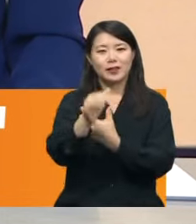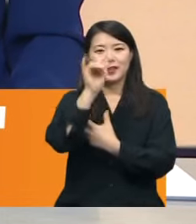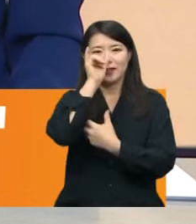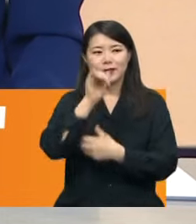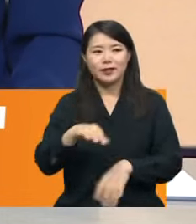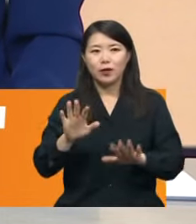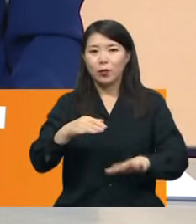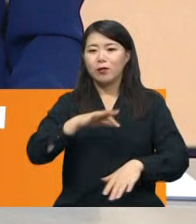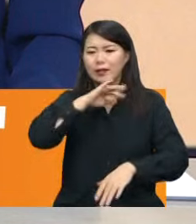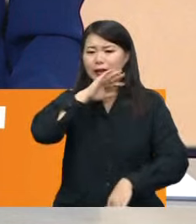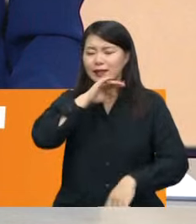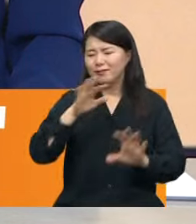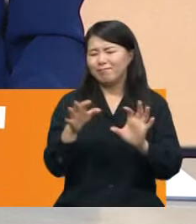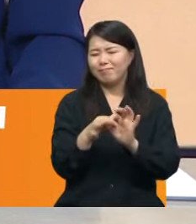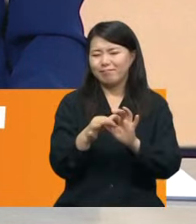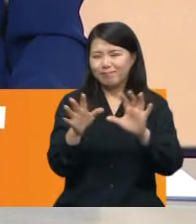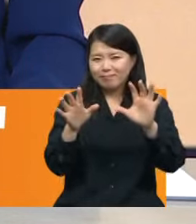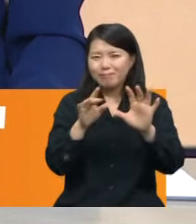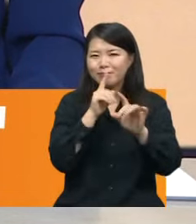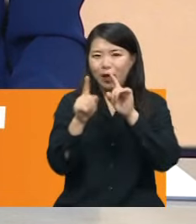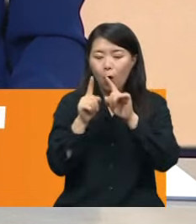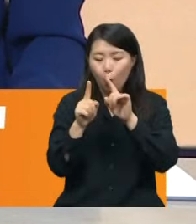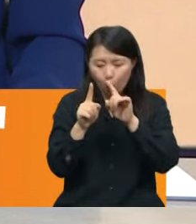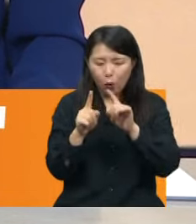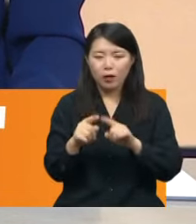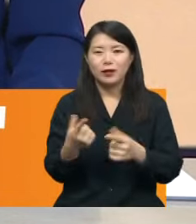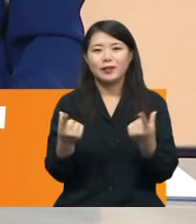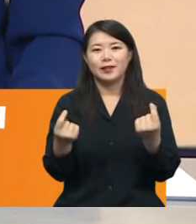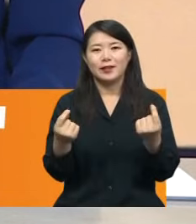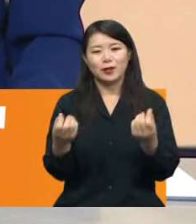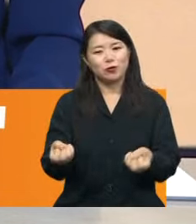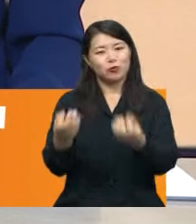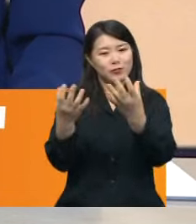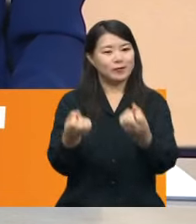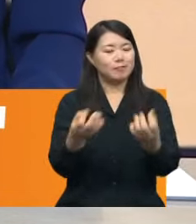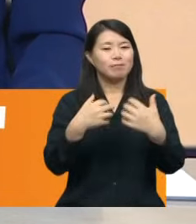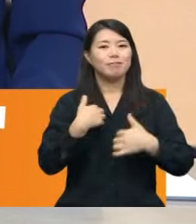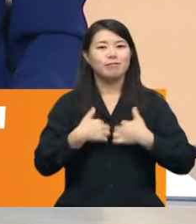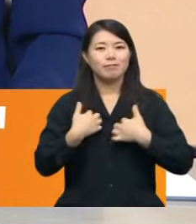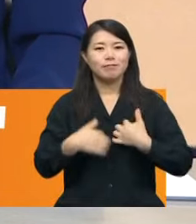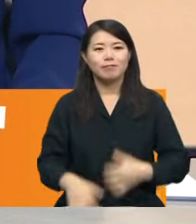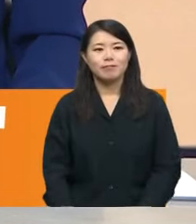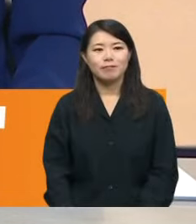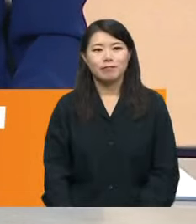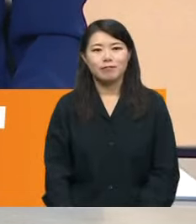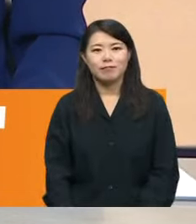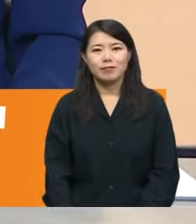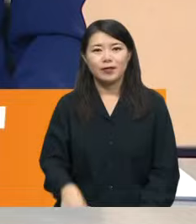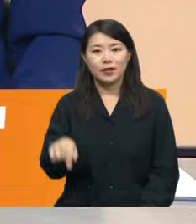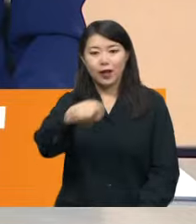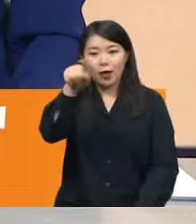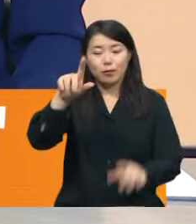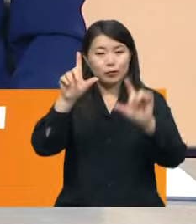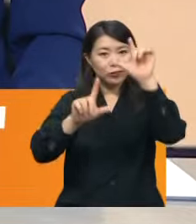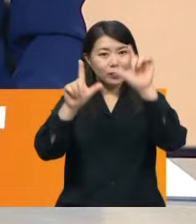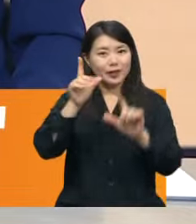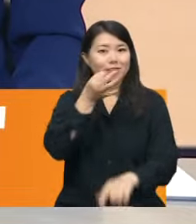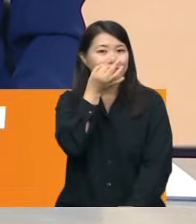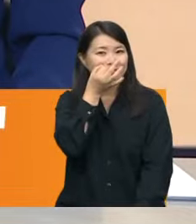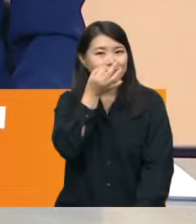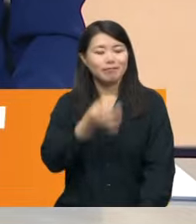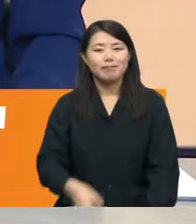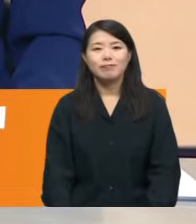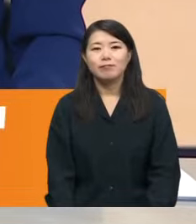어르신들은 나이는 숫자에 불과하다는 말을 몸소 실천하며 축제를 즐겼습니다. 끼와 열정의 무대를 유승한 기자가